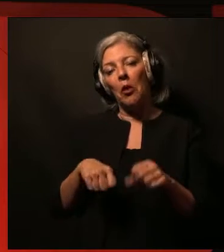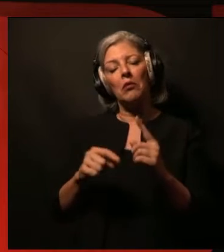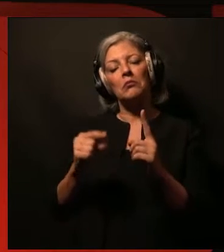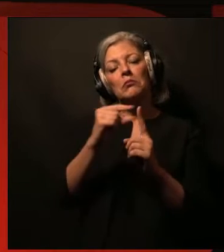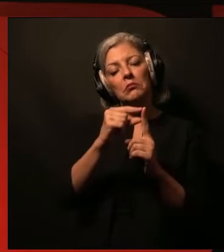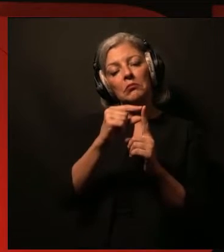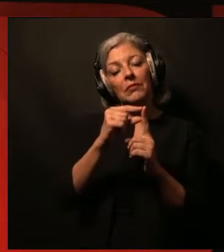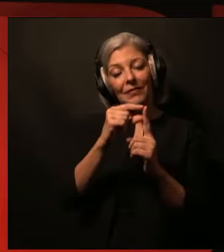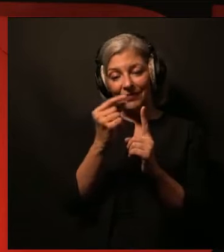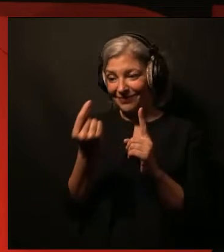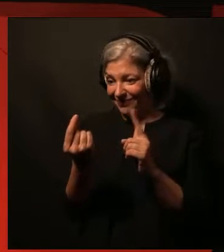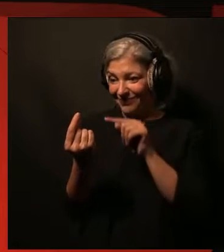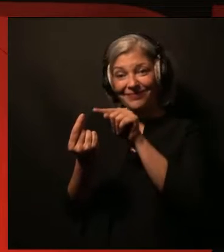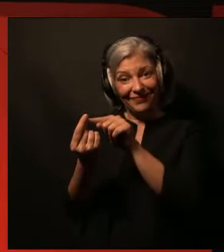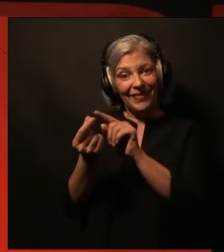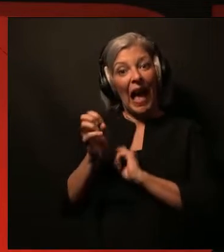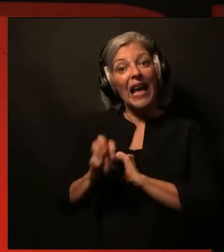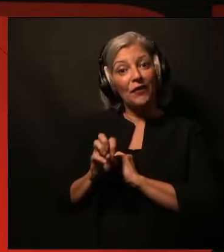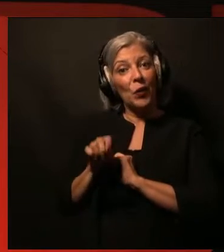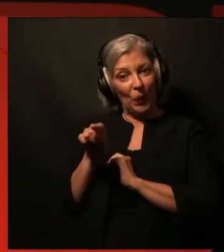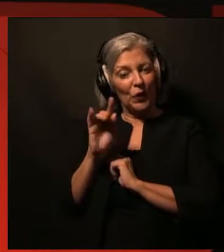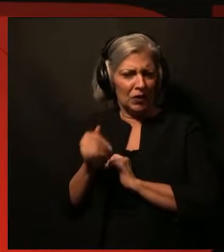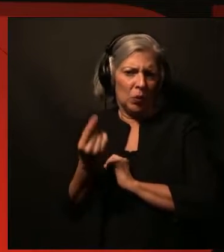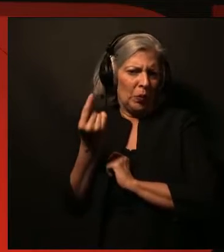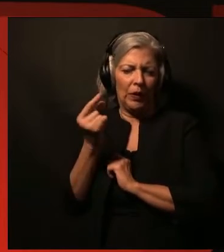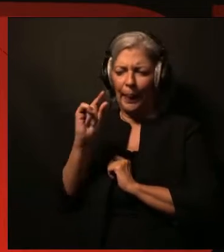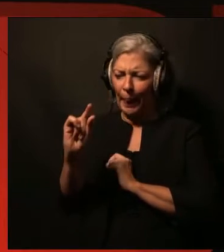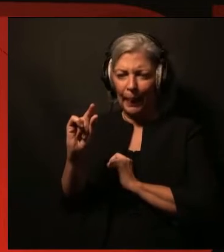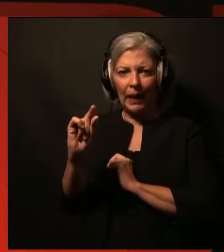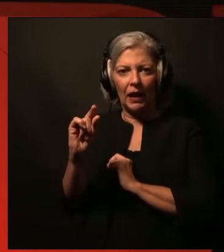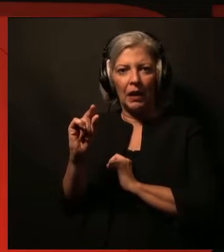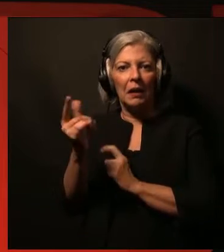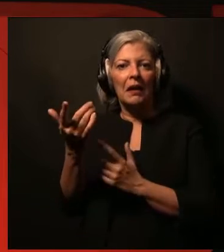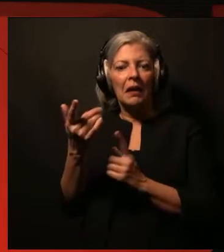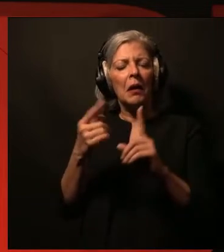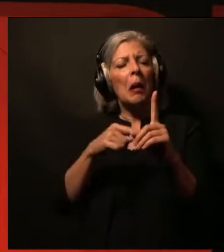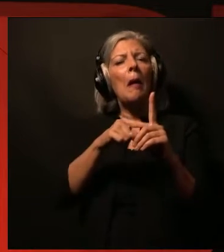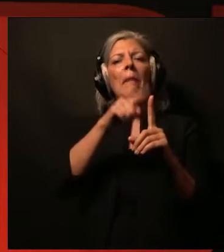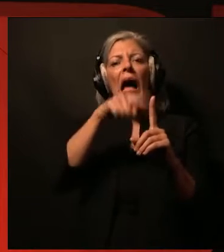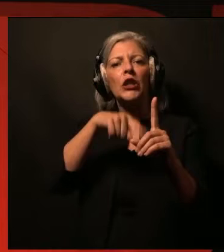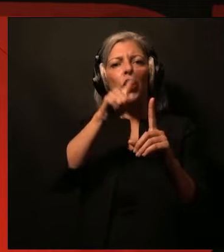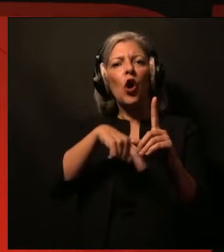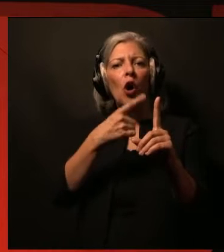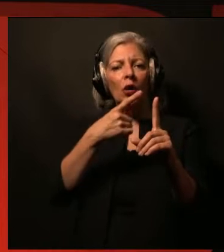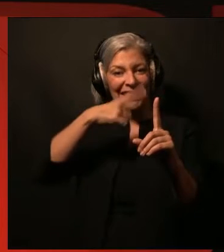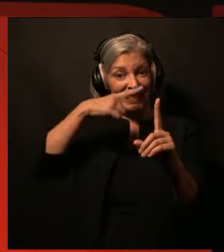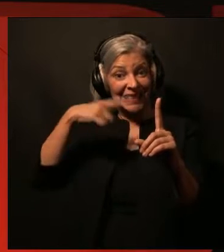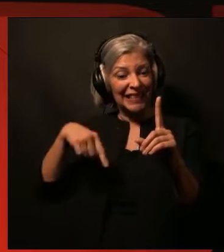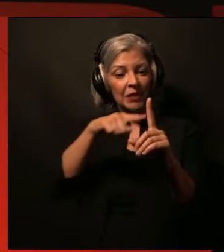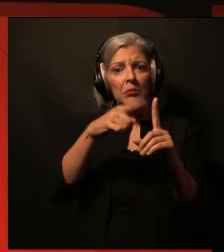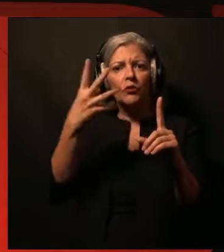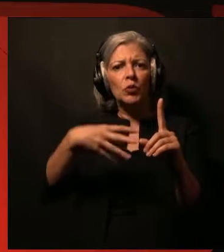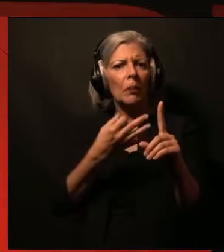sua questo rifiuto perché dovremmo buttare via un manico perfettamente